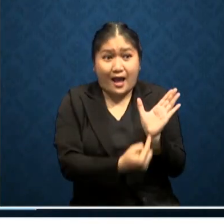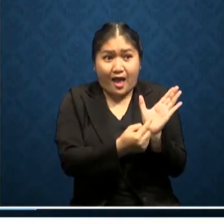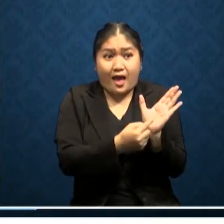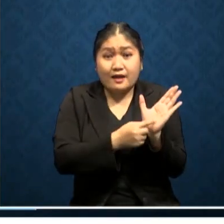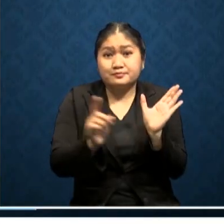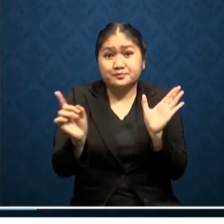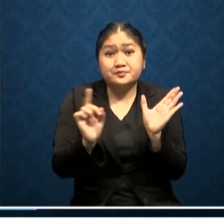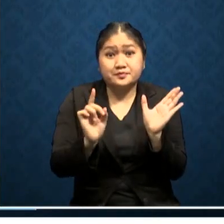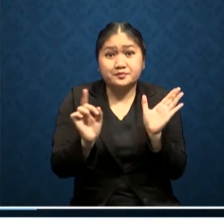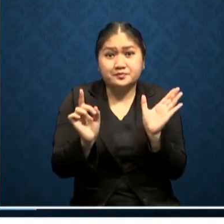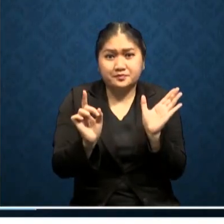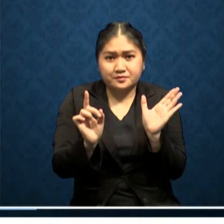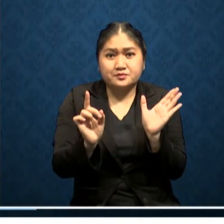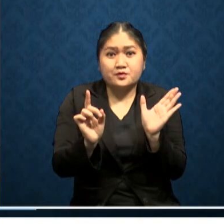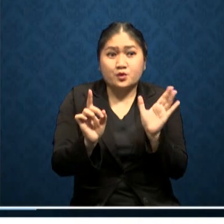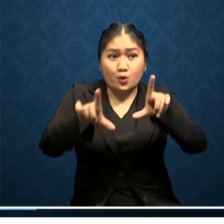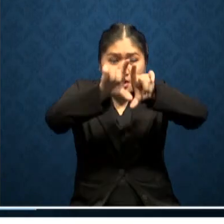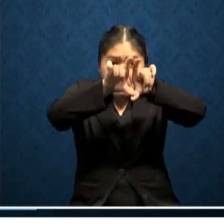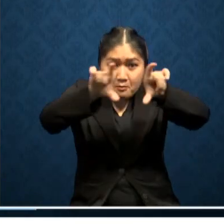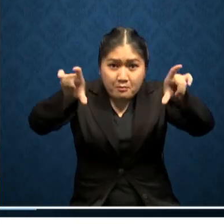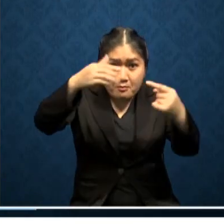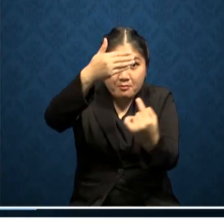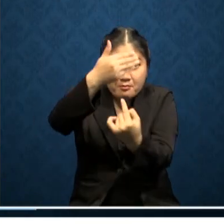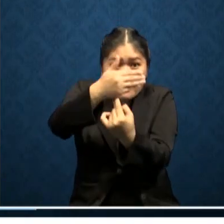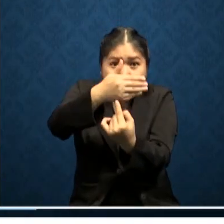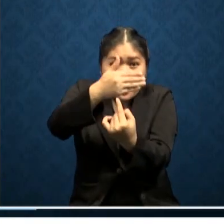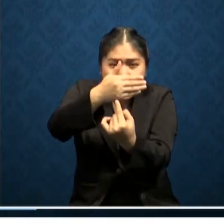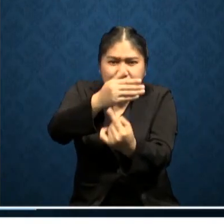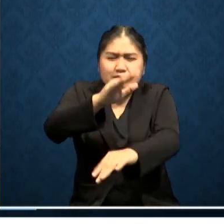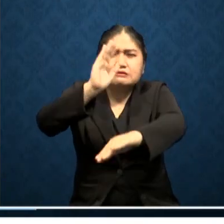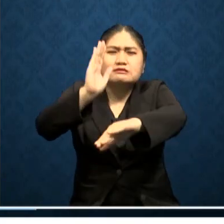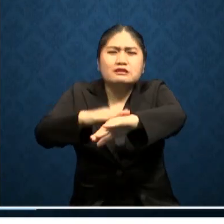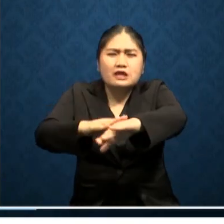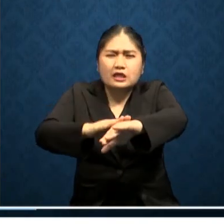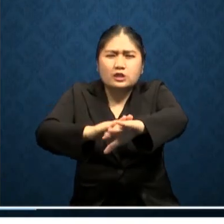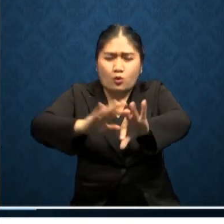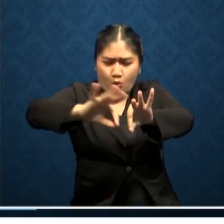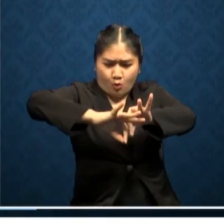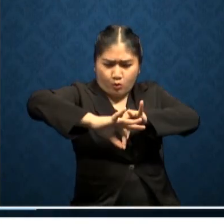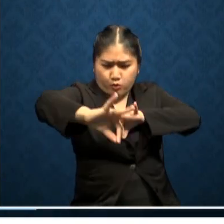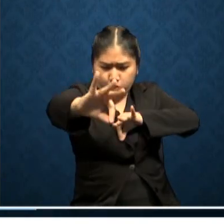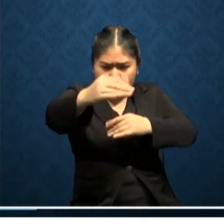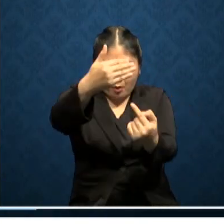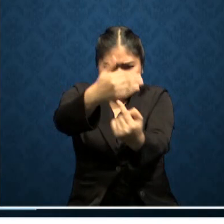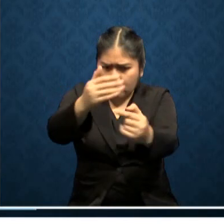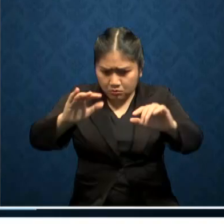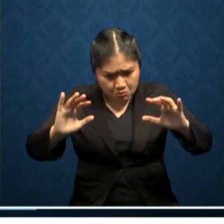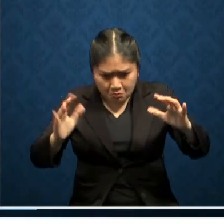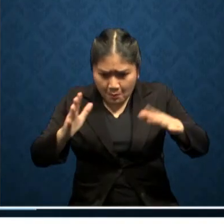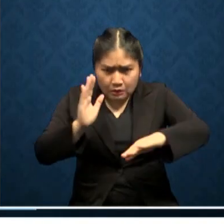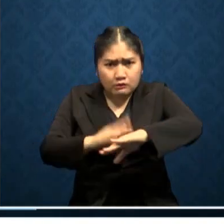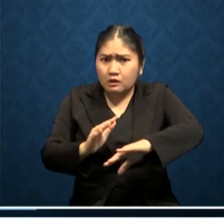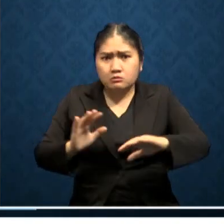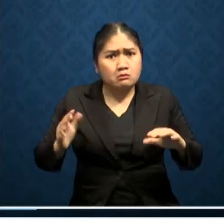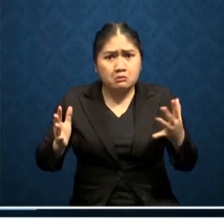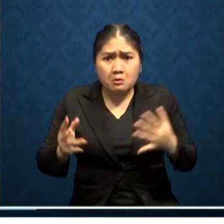อ ดวยป้ายที่จะแจ้งเตือนระยะไกลเนี่ย ก็ไม่ปากฏจะมีป้ายให้เห